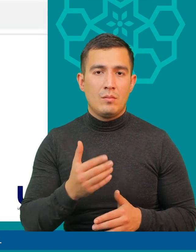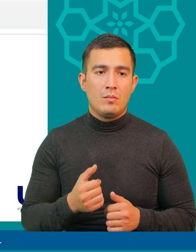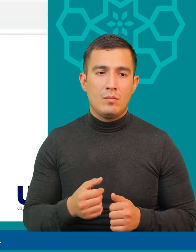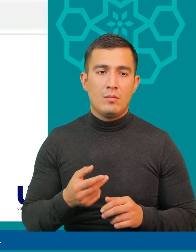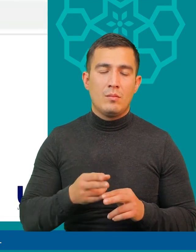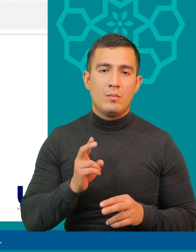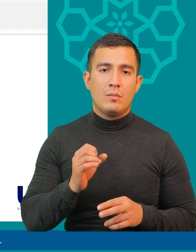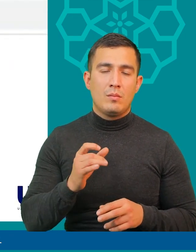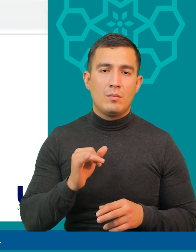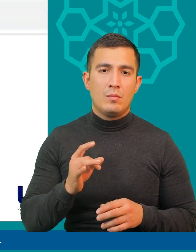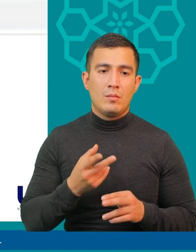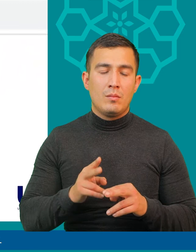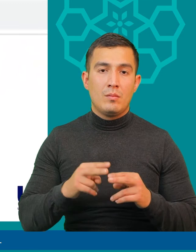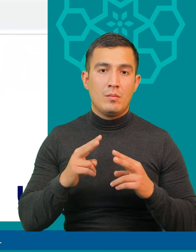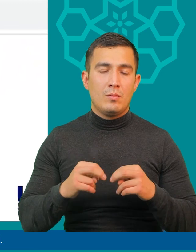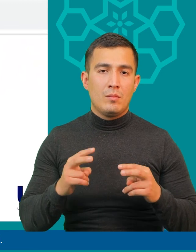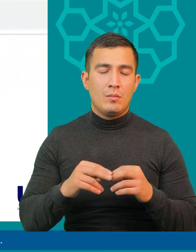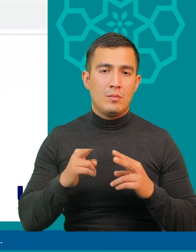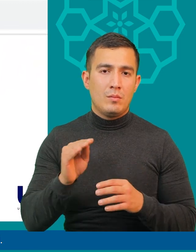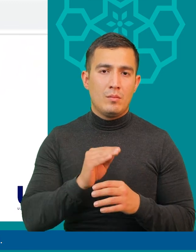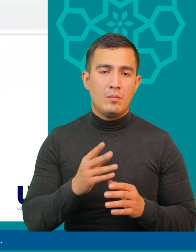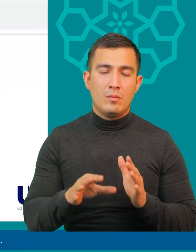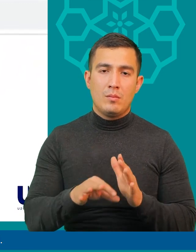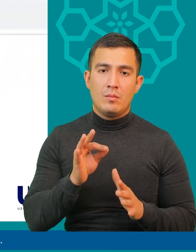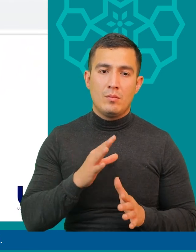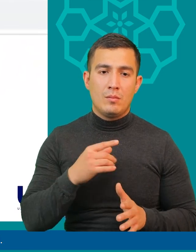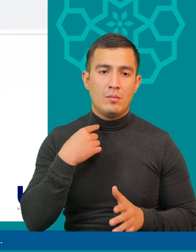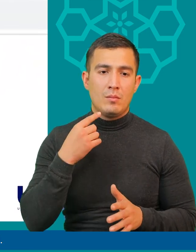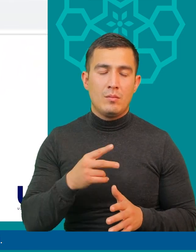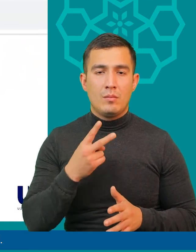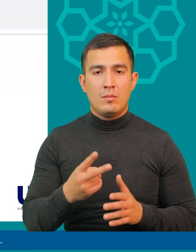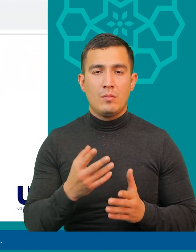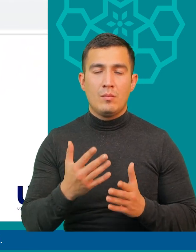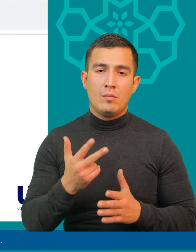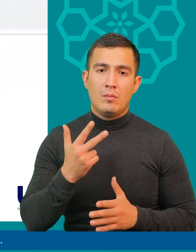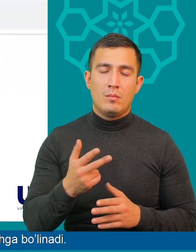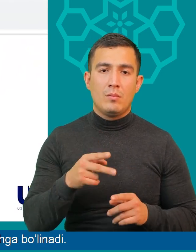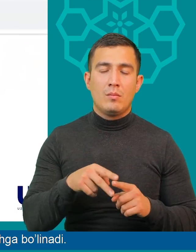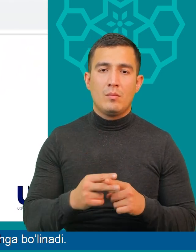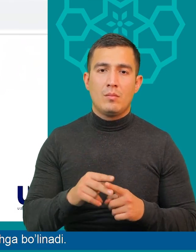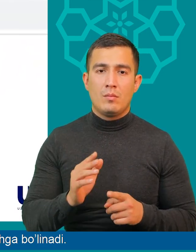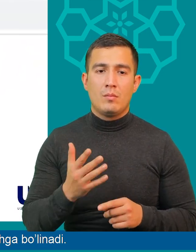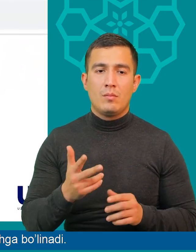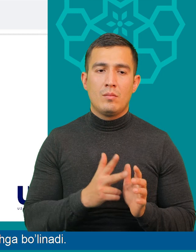saqlab, brauzer oynasiga o'tib tekshirib ko'ramiz. Tanlangan son 2 yoki 3 ga bo'linadi.